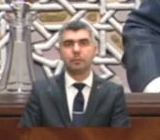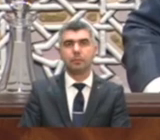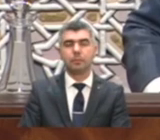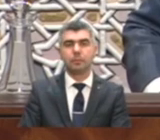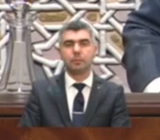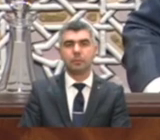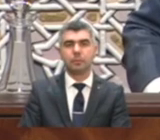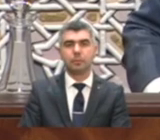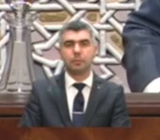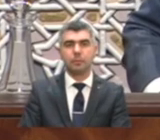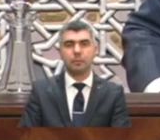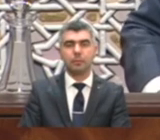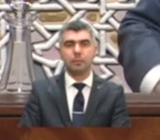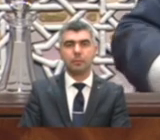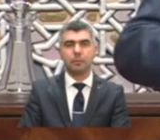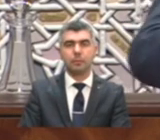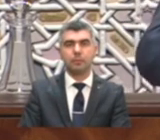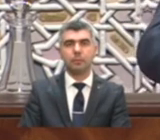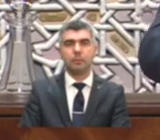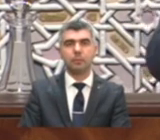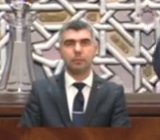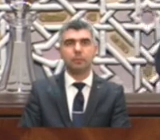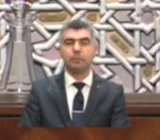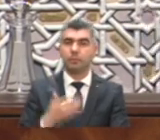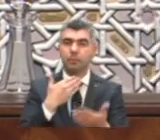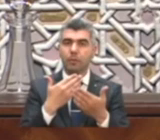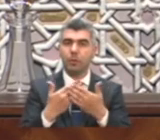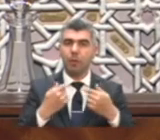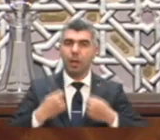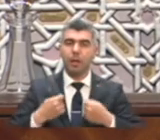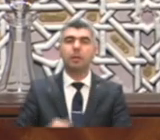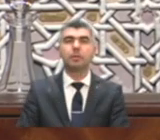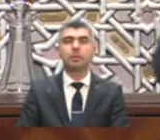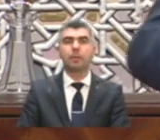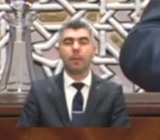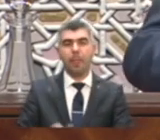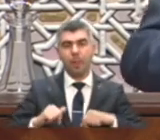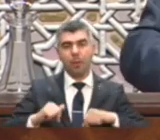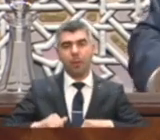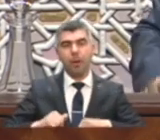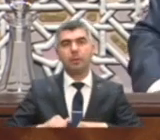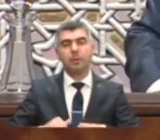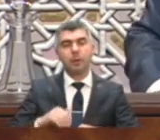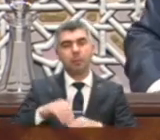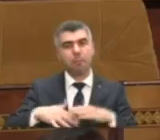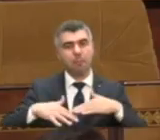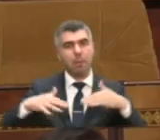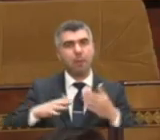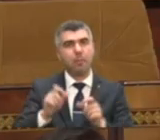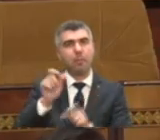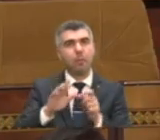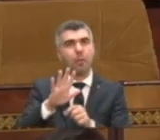فريق تقدم الاشتراكيه، تفضلوا السيده النائبه المحترمه. شكرا سيد الرئيس، سيده الساده الوزراء، سيدات والساده